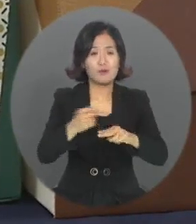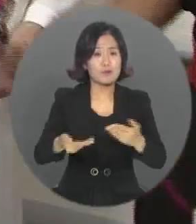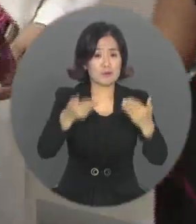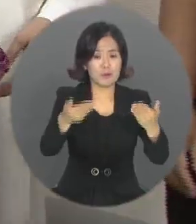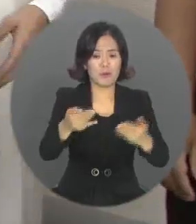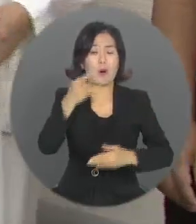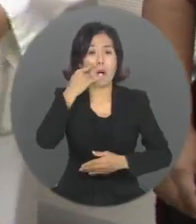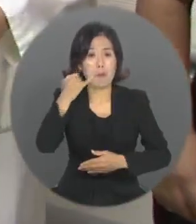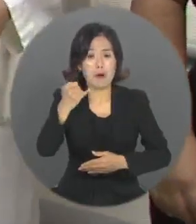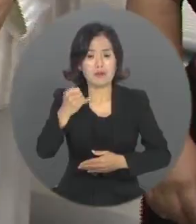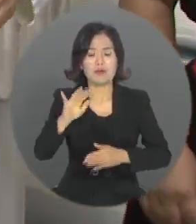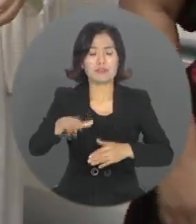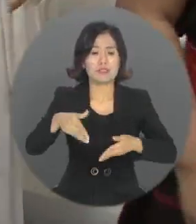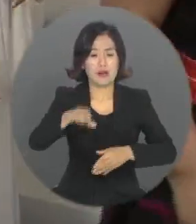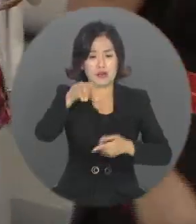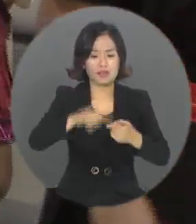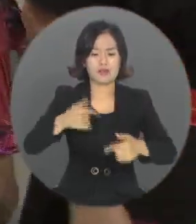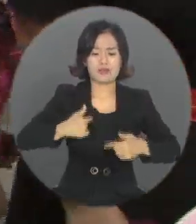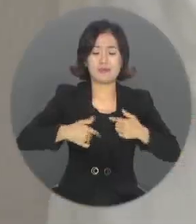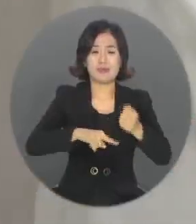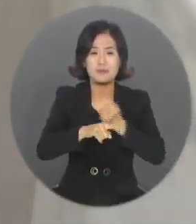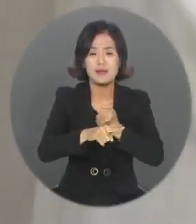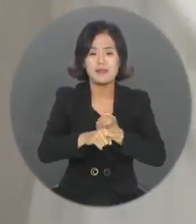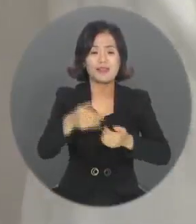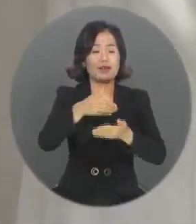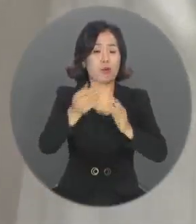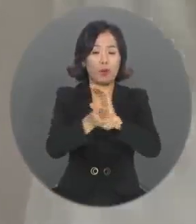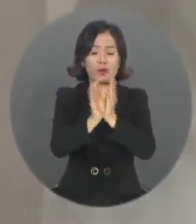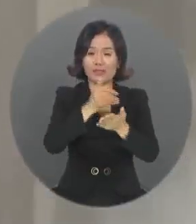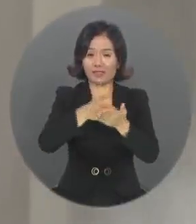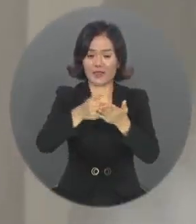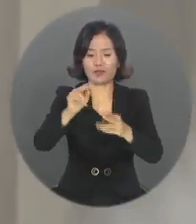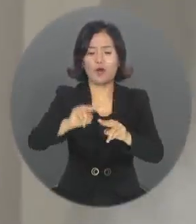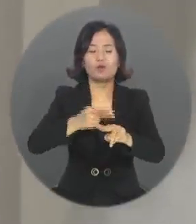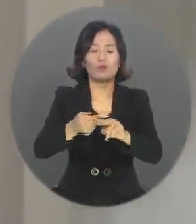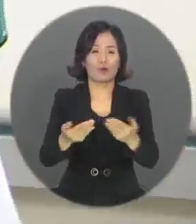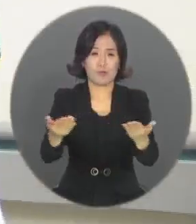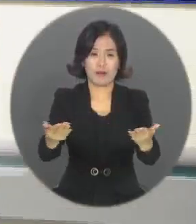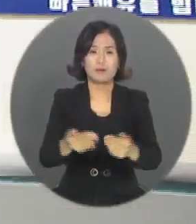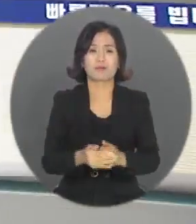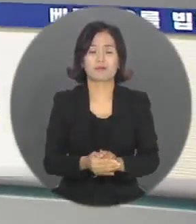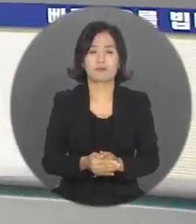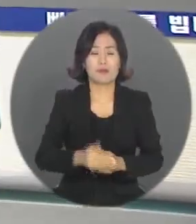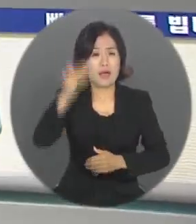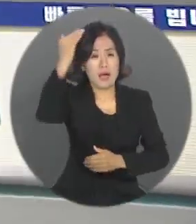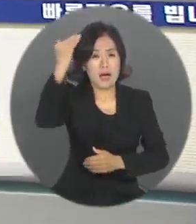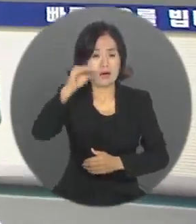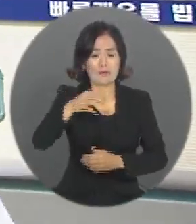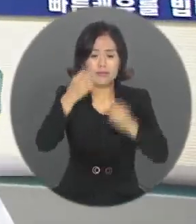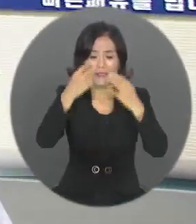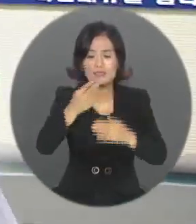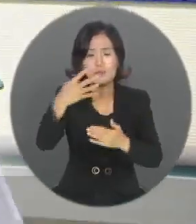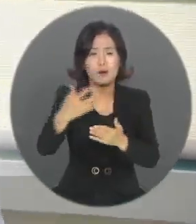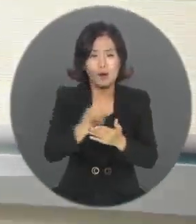둘세 어머니는 과테말라에서 기쁨을 의미하는 해바라기를 그려 의료진에게 선물했습니다. 한국에서 새 생명을